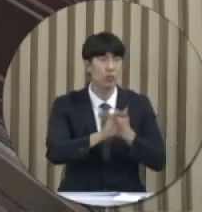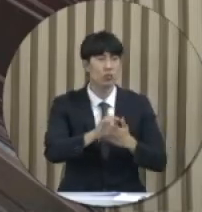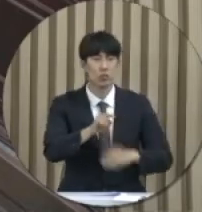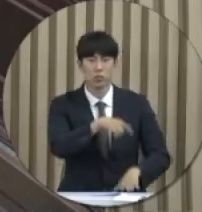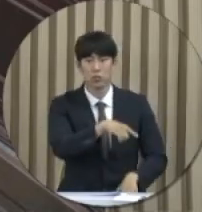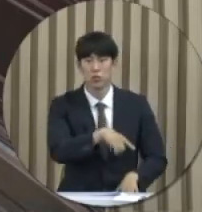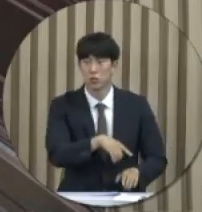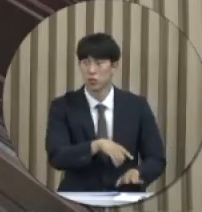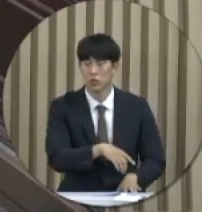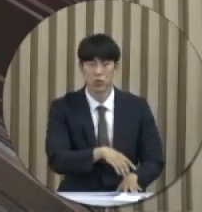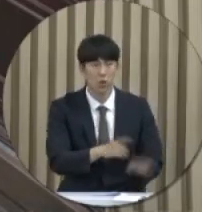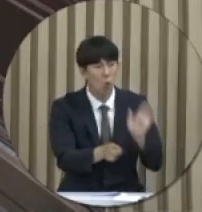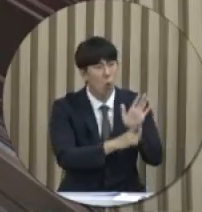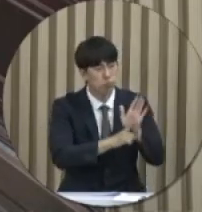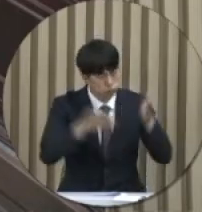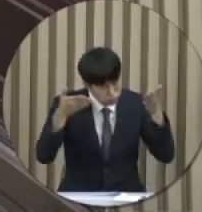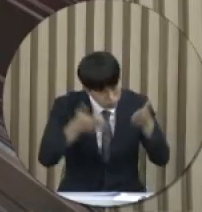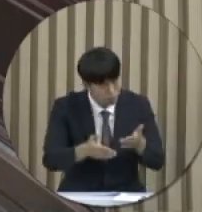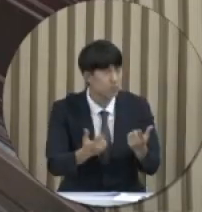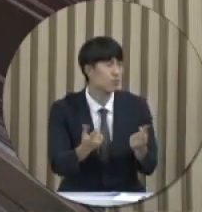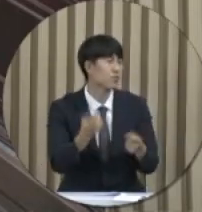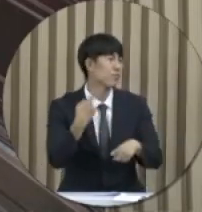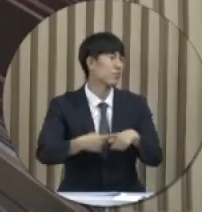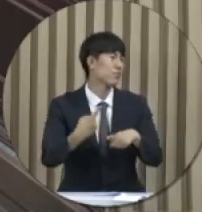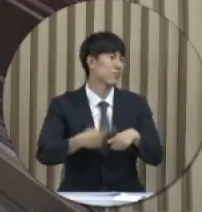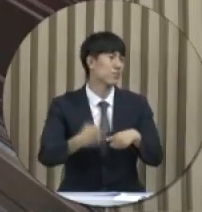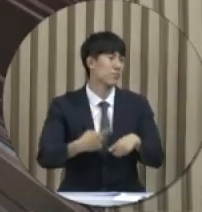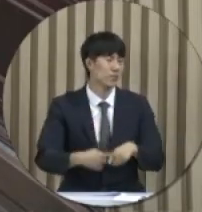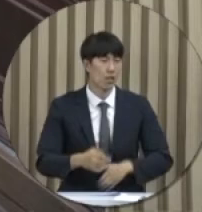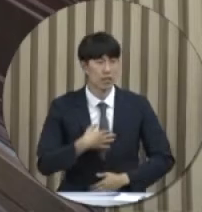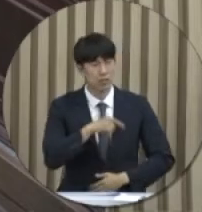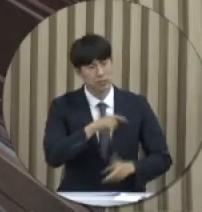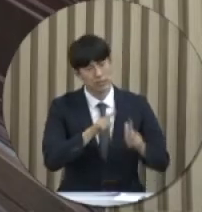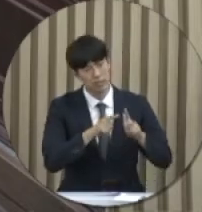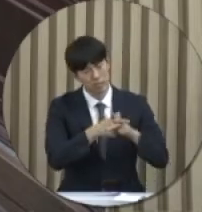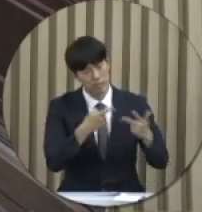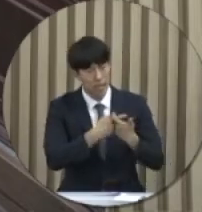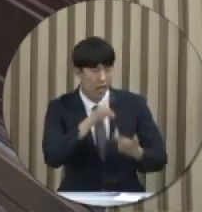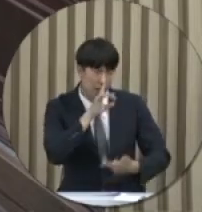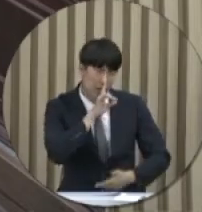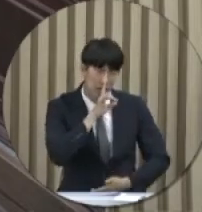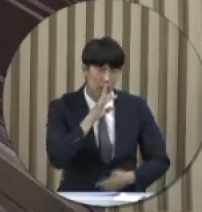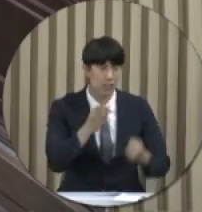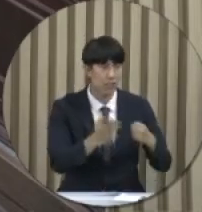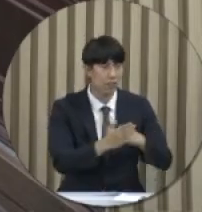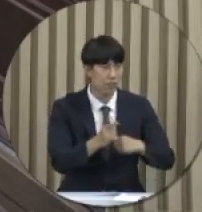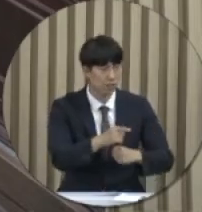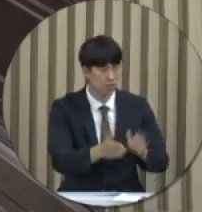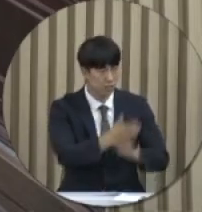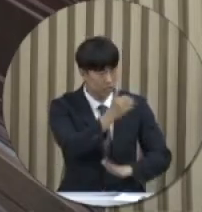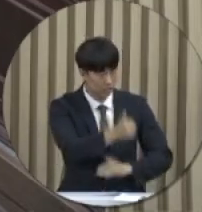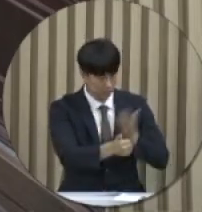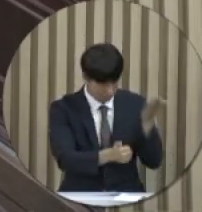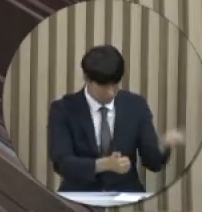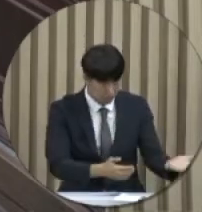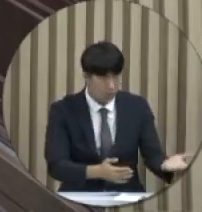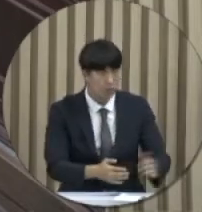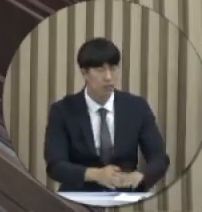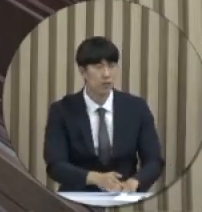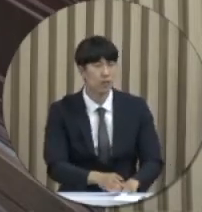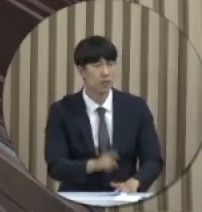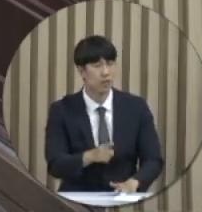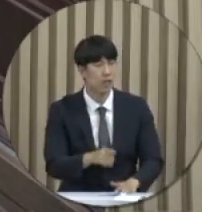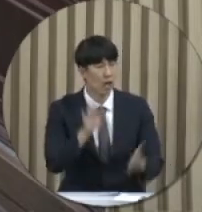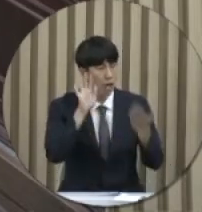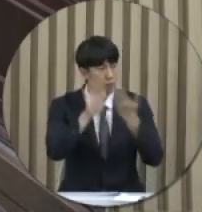이렇게 하고 있는 부분들은 저는 좀 이해가 되지 않아서 이 부분을 좀 우리 시장님께 어떤 좀